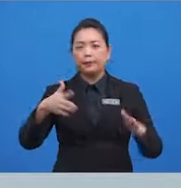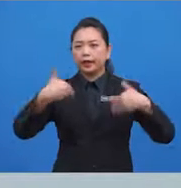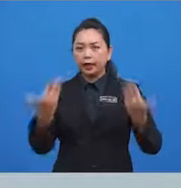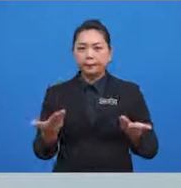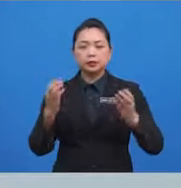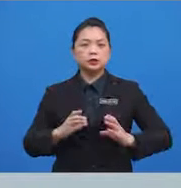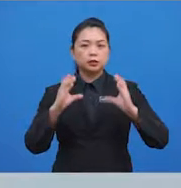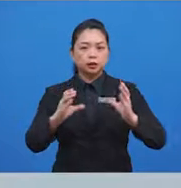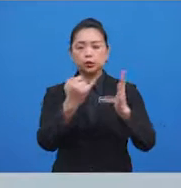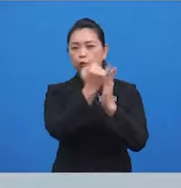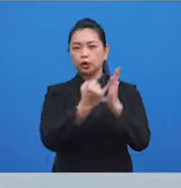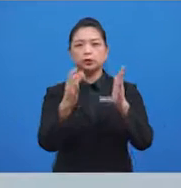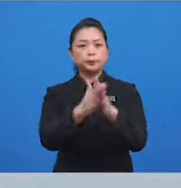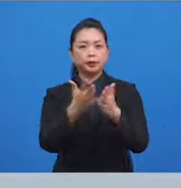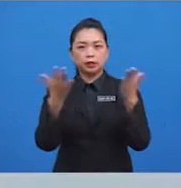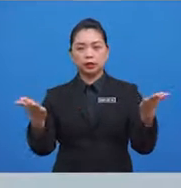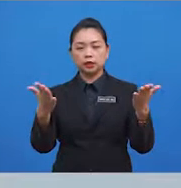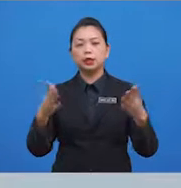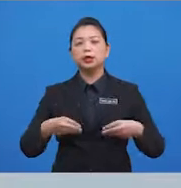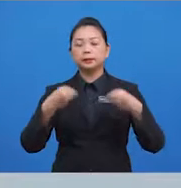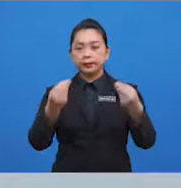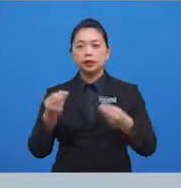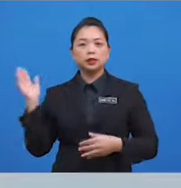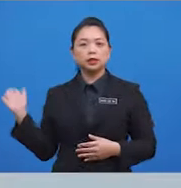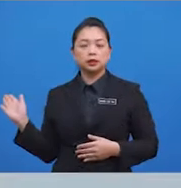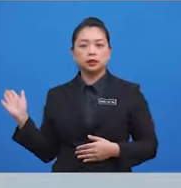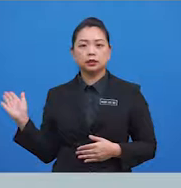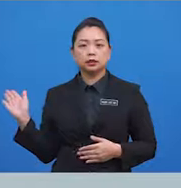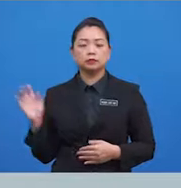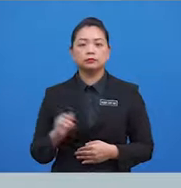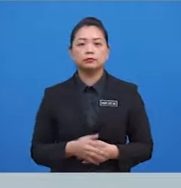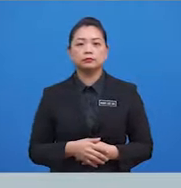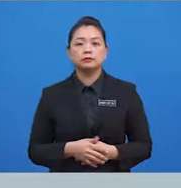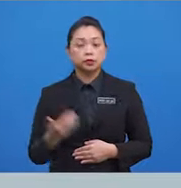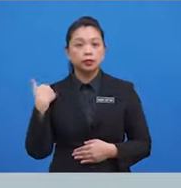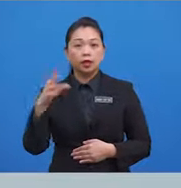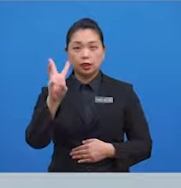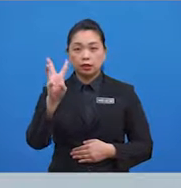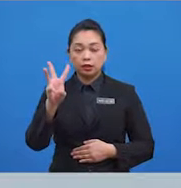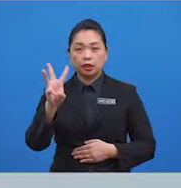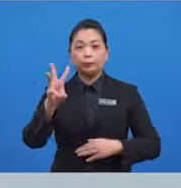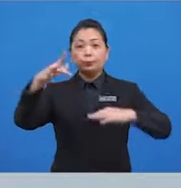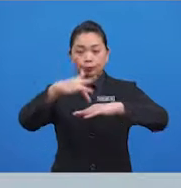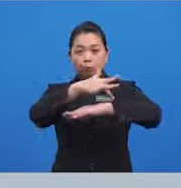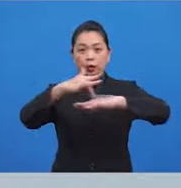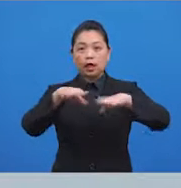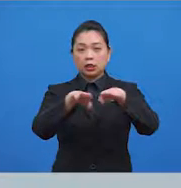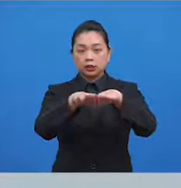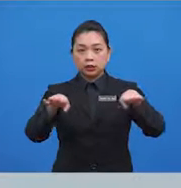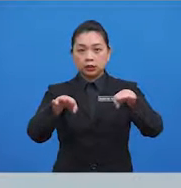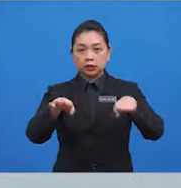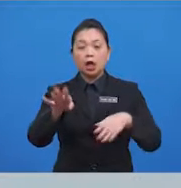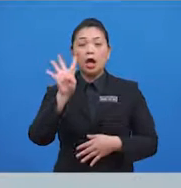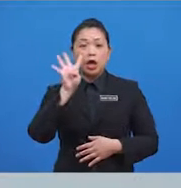cara melukis bentangan bagi kuboid yang terdiri dari 6 permukaan rata, iaitu